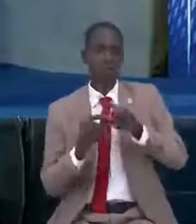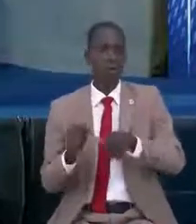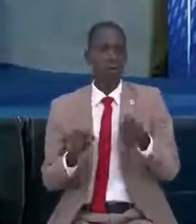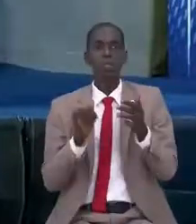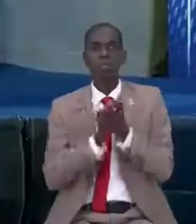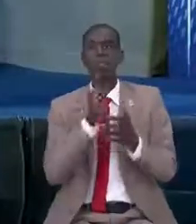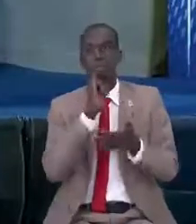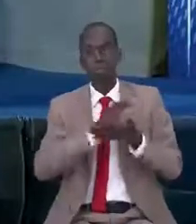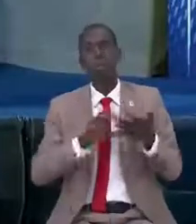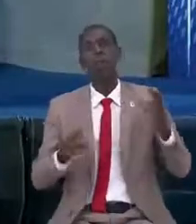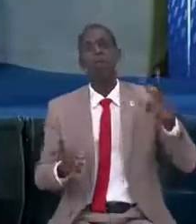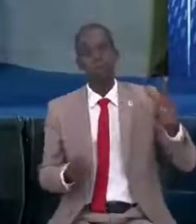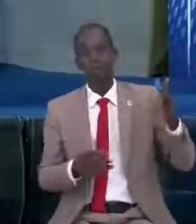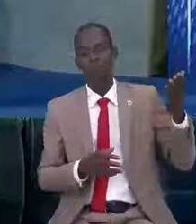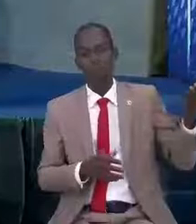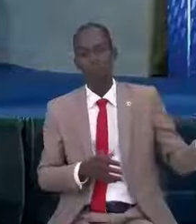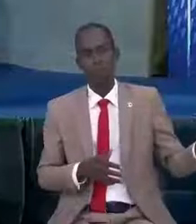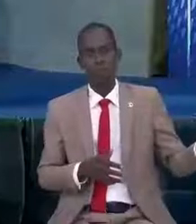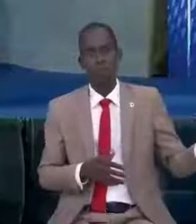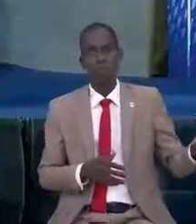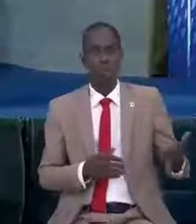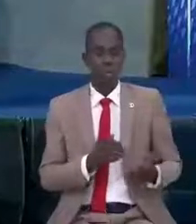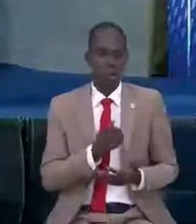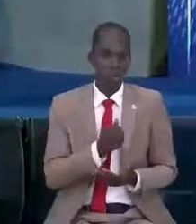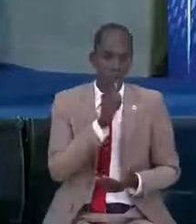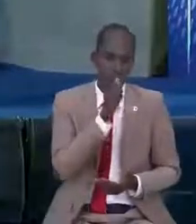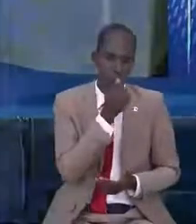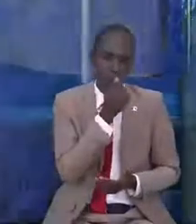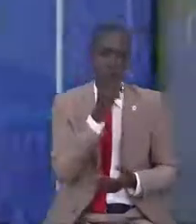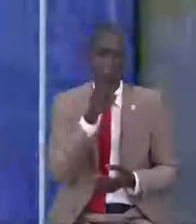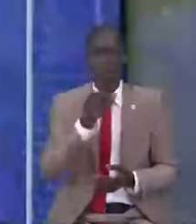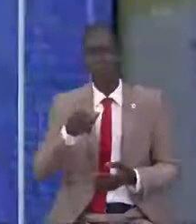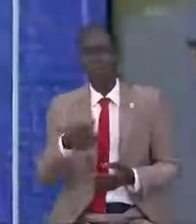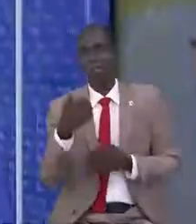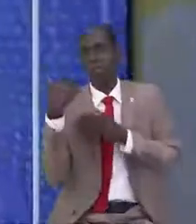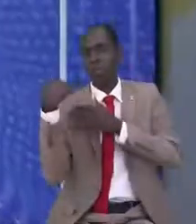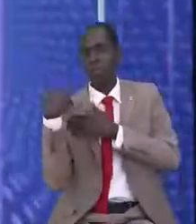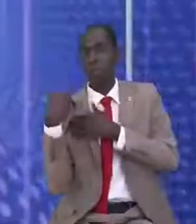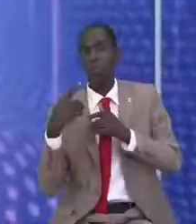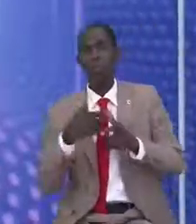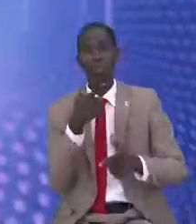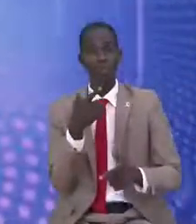l'autre, verset 2. Portez les fardeaux les uns des autres.